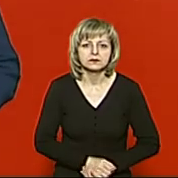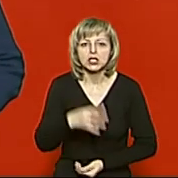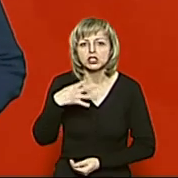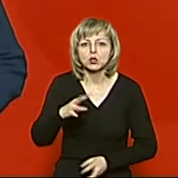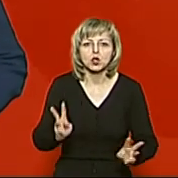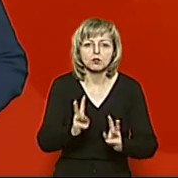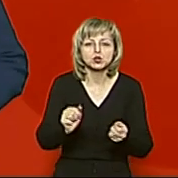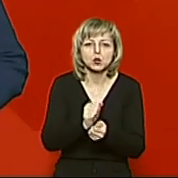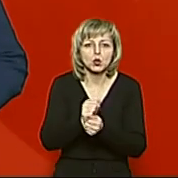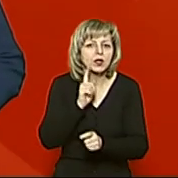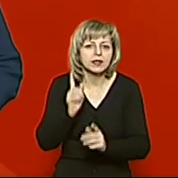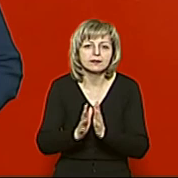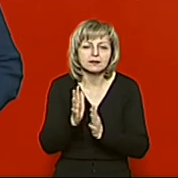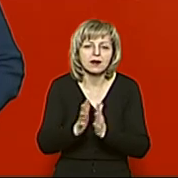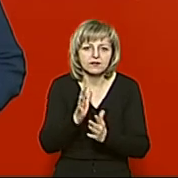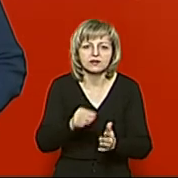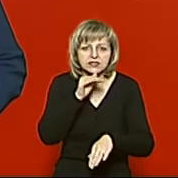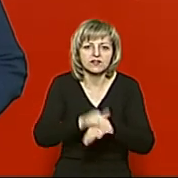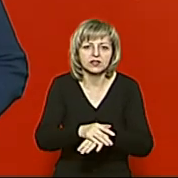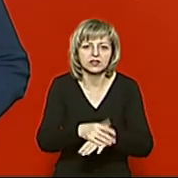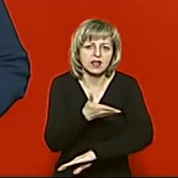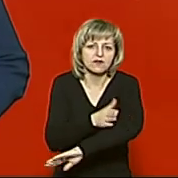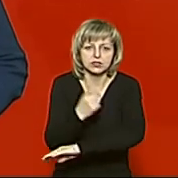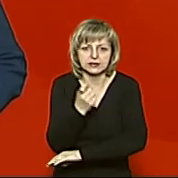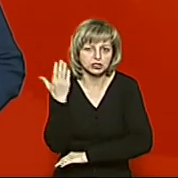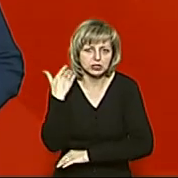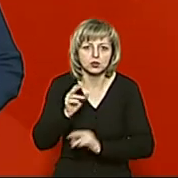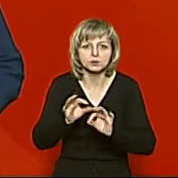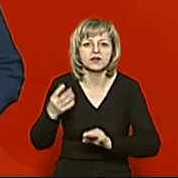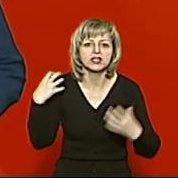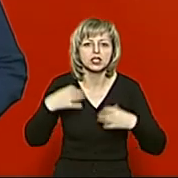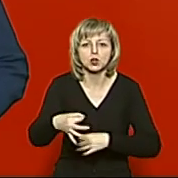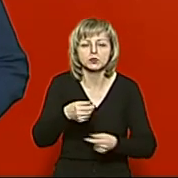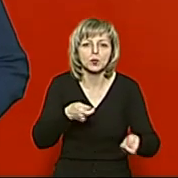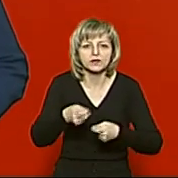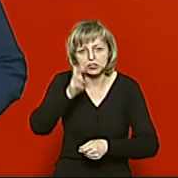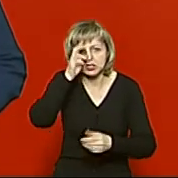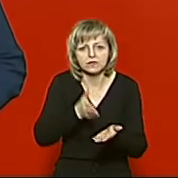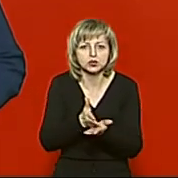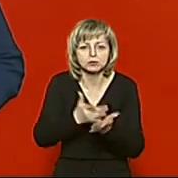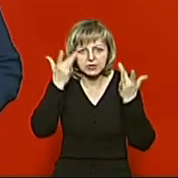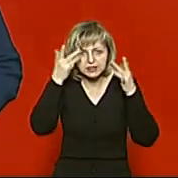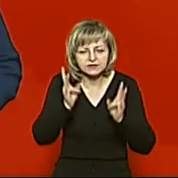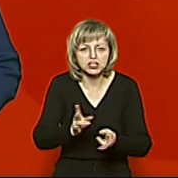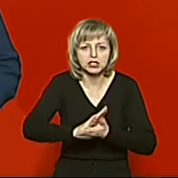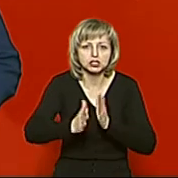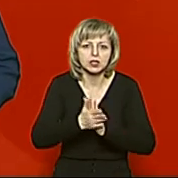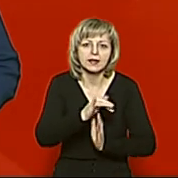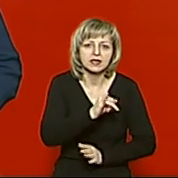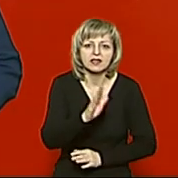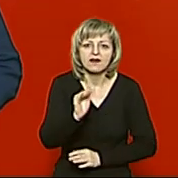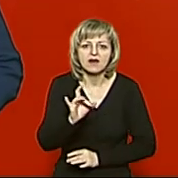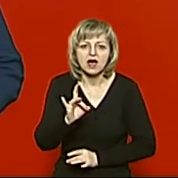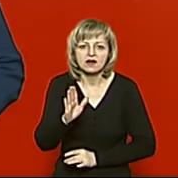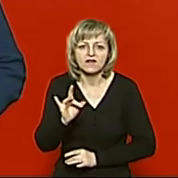Сорок пожеж сухої трави зафіксували на Волині. За минулий тиждень розповіла начальниця відділу обласного управління Державної служби надзвичайних ситуацій Ірина